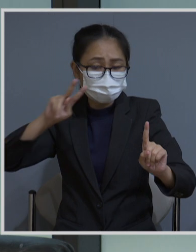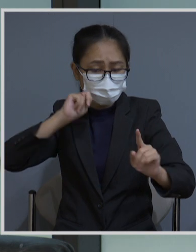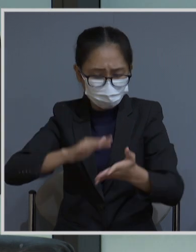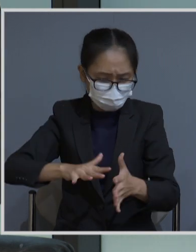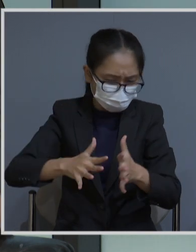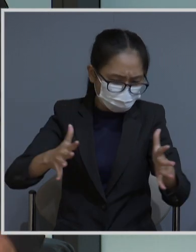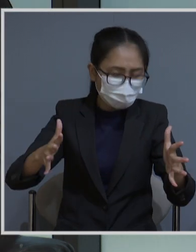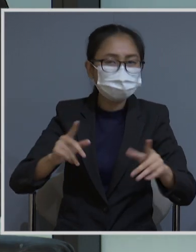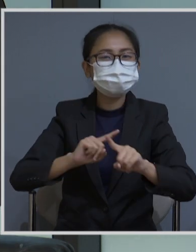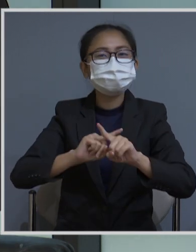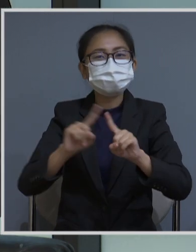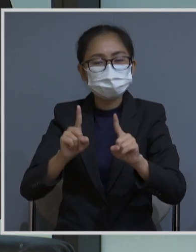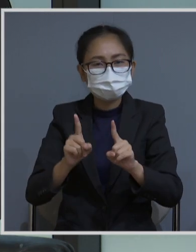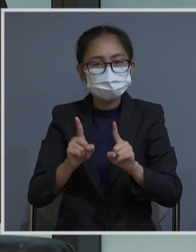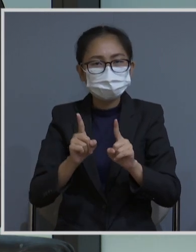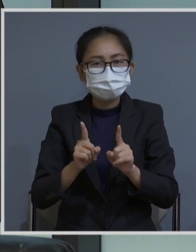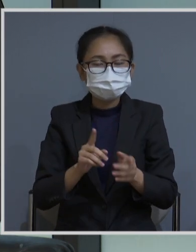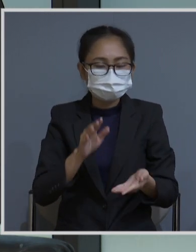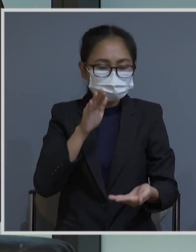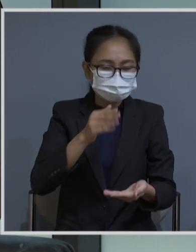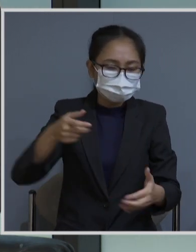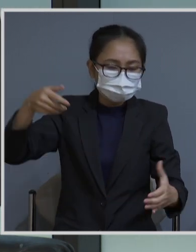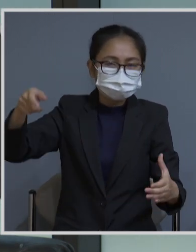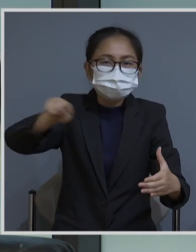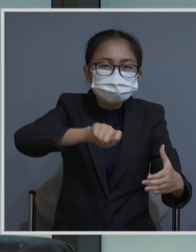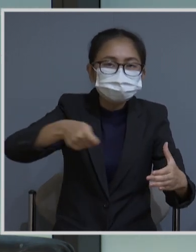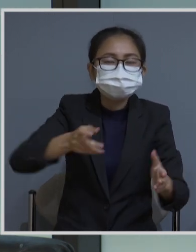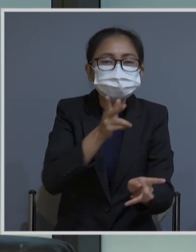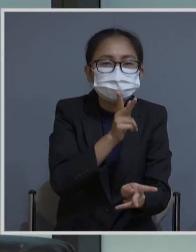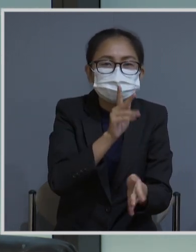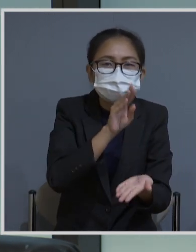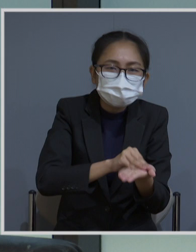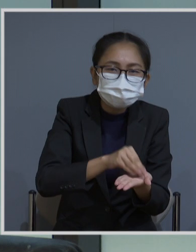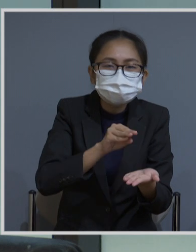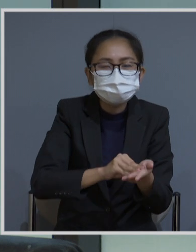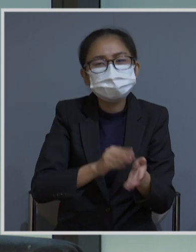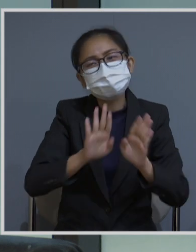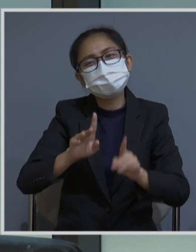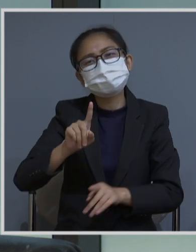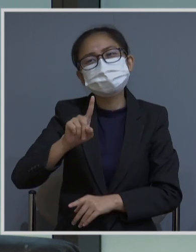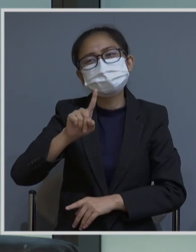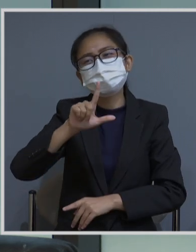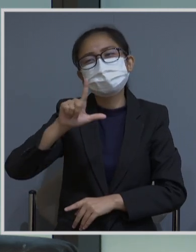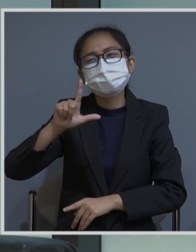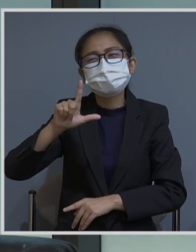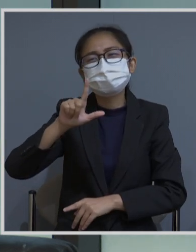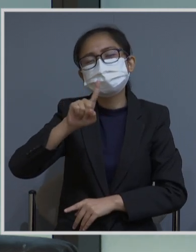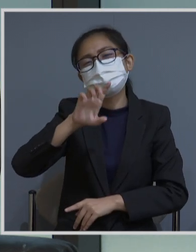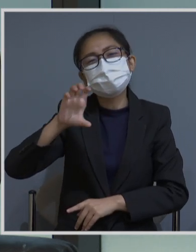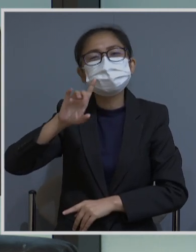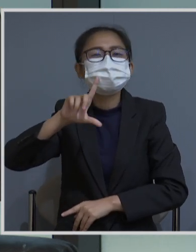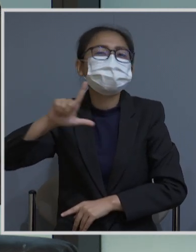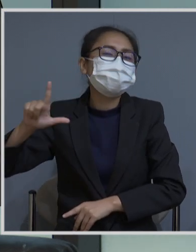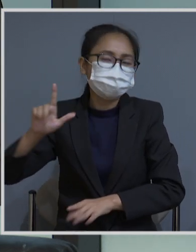แต่ว่าใจเก็บไว้ใช้เพียงอีกไม่กี่ร้อยล้านนี้นะครับเพราะว่าลำน้ำ